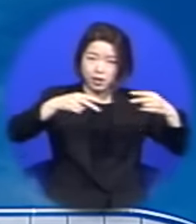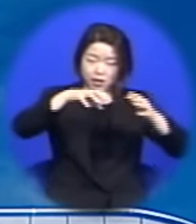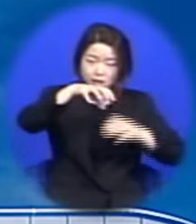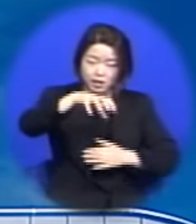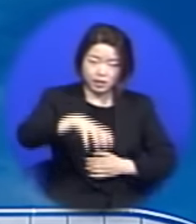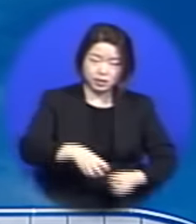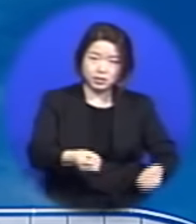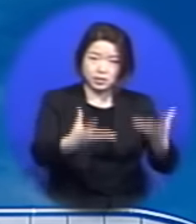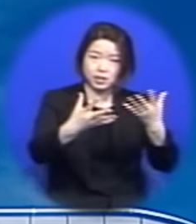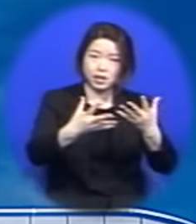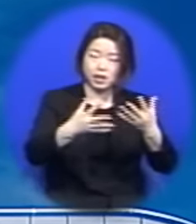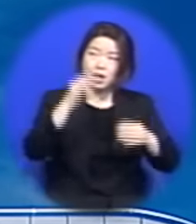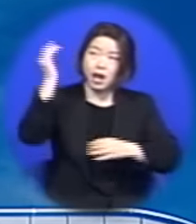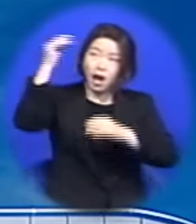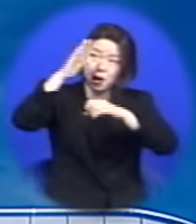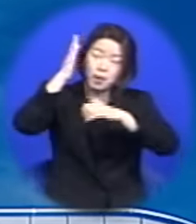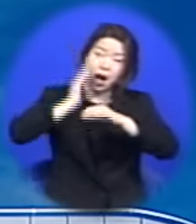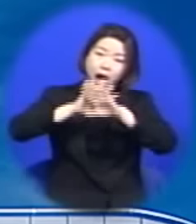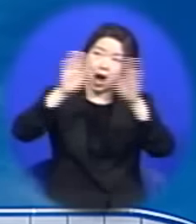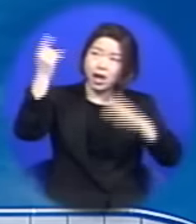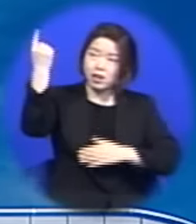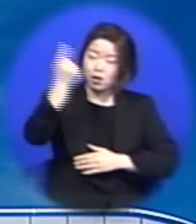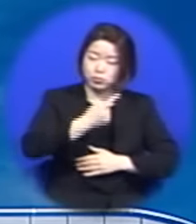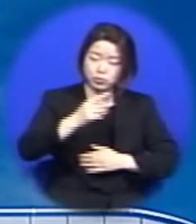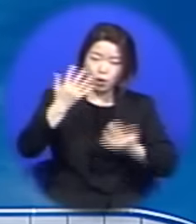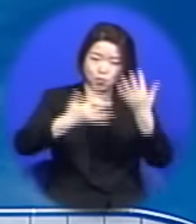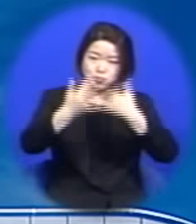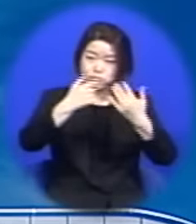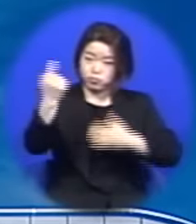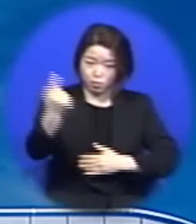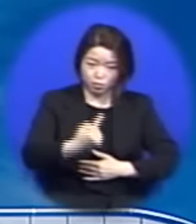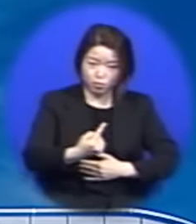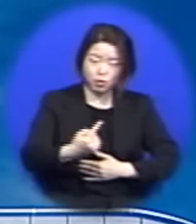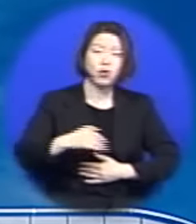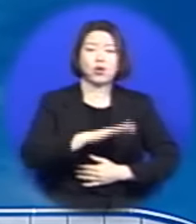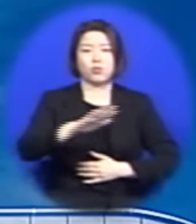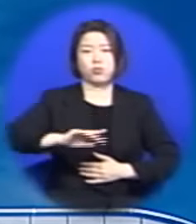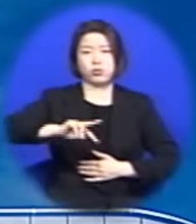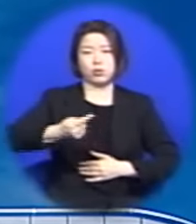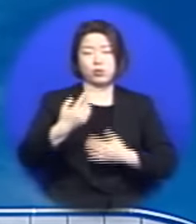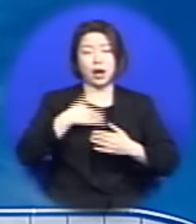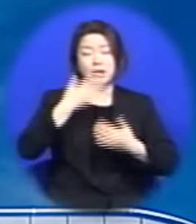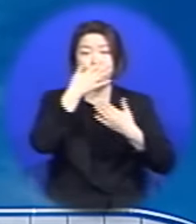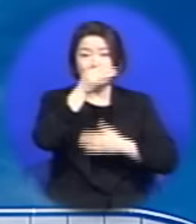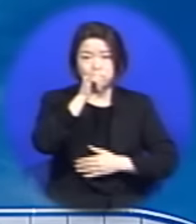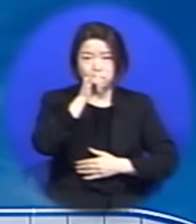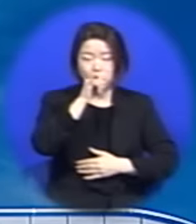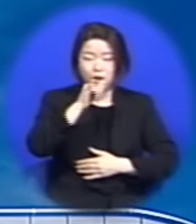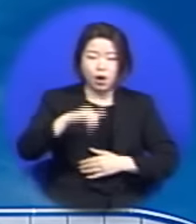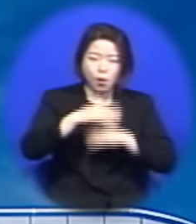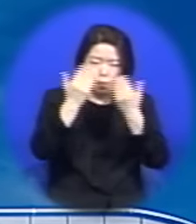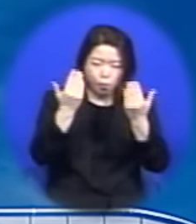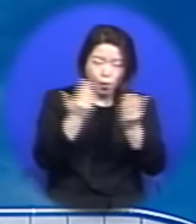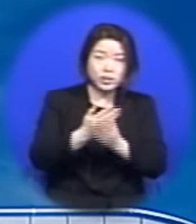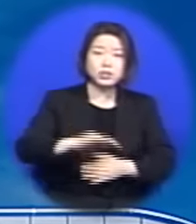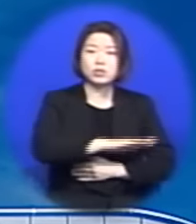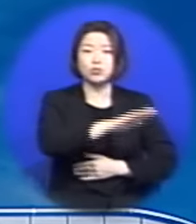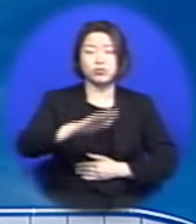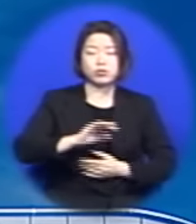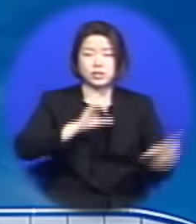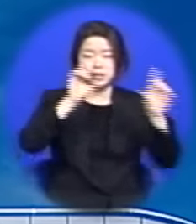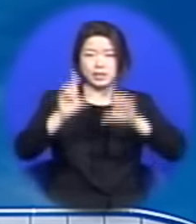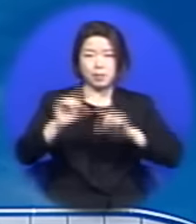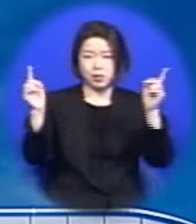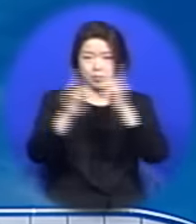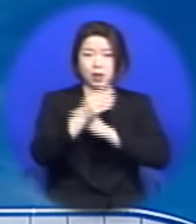은혜를 받아요 그리고 그 예배는 우리를 바꿔요 우리 삶을 완전히 바꿔요 선한